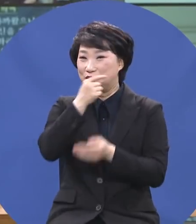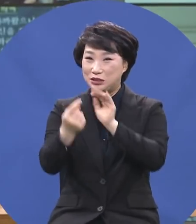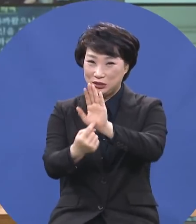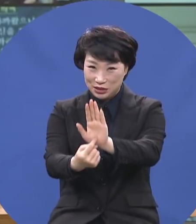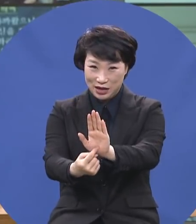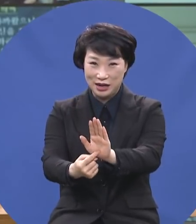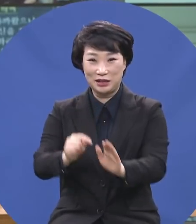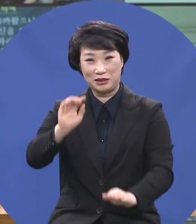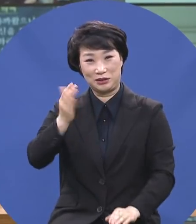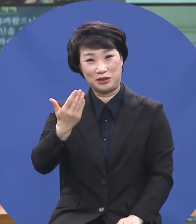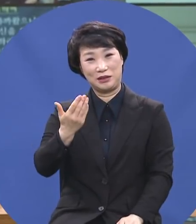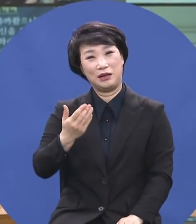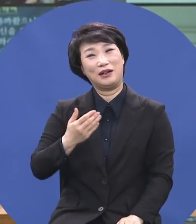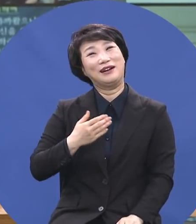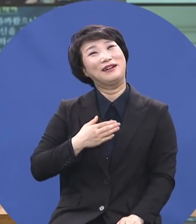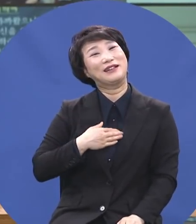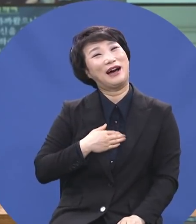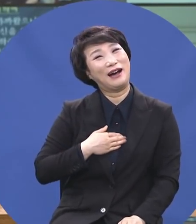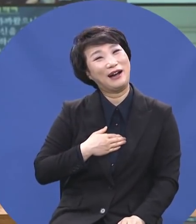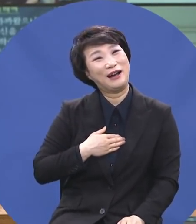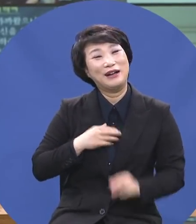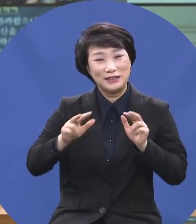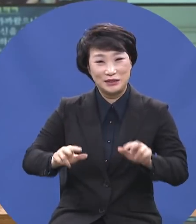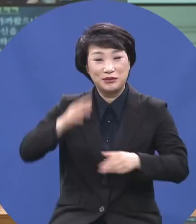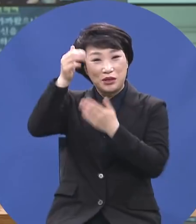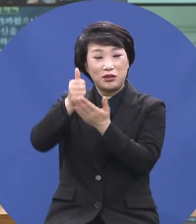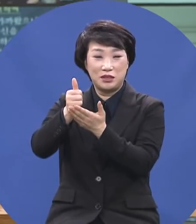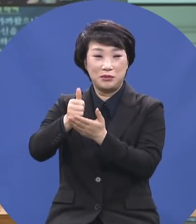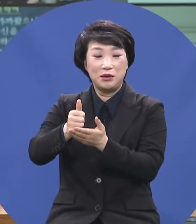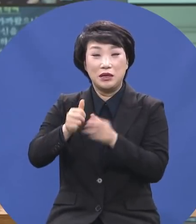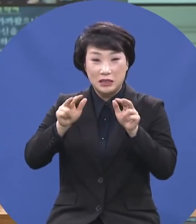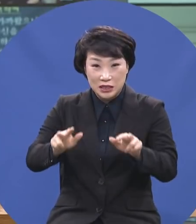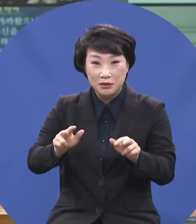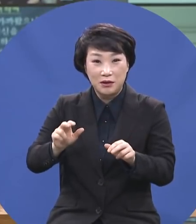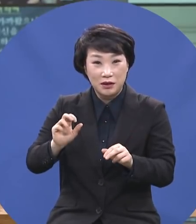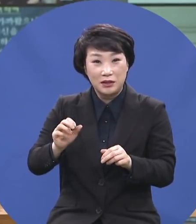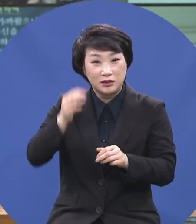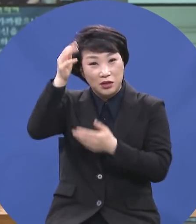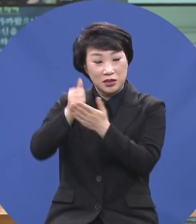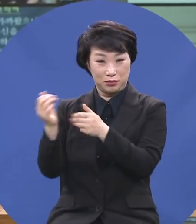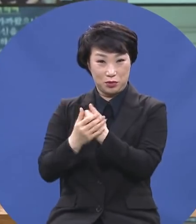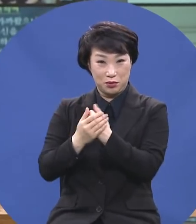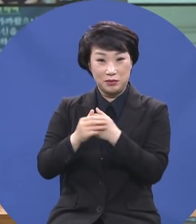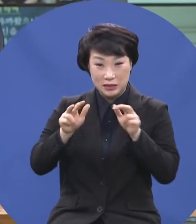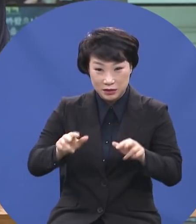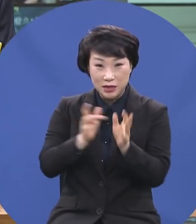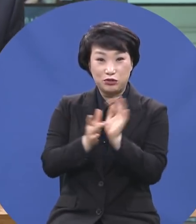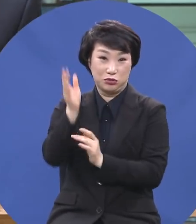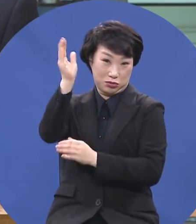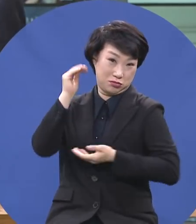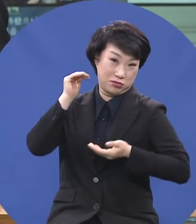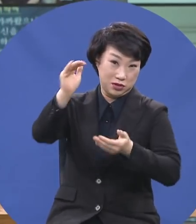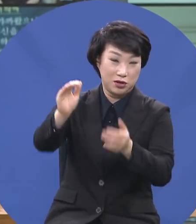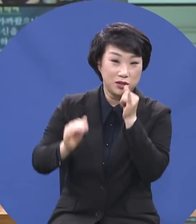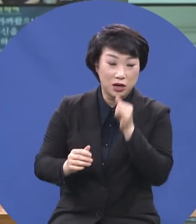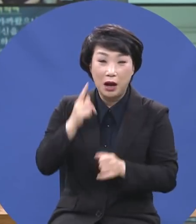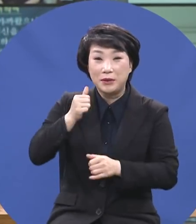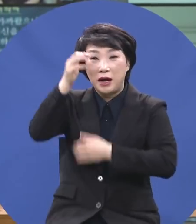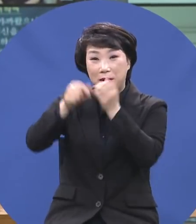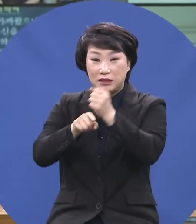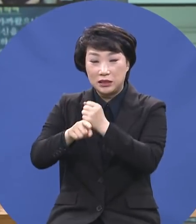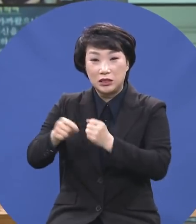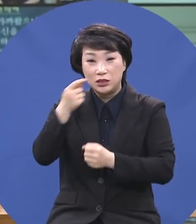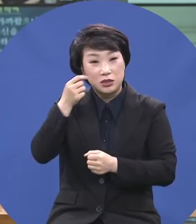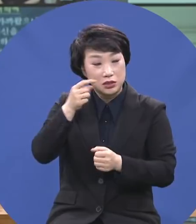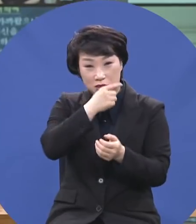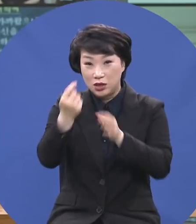것이요. 나도 성령으로 지금 예수를 증거하고 있습니다. 아버지의 뜻을 증거하고 있습니다.